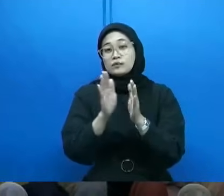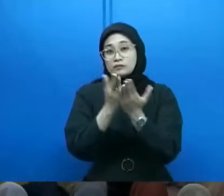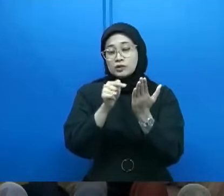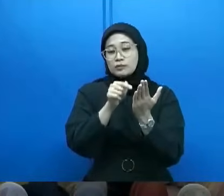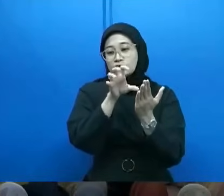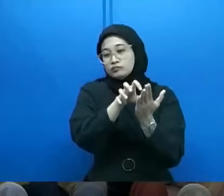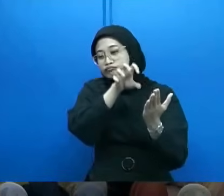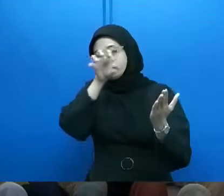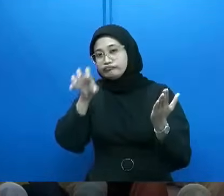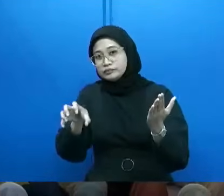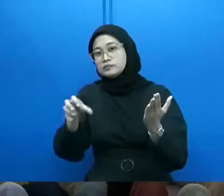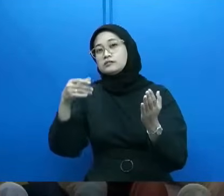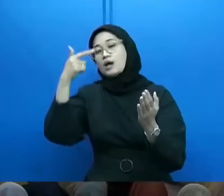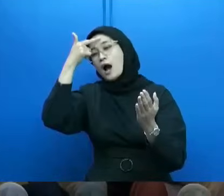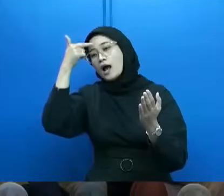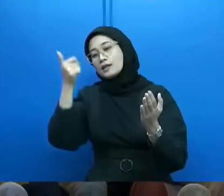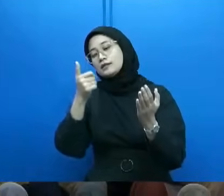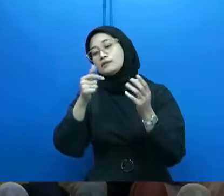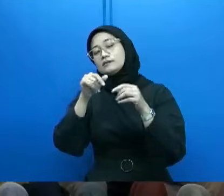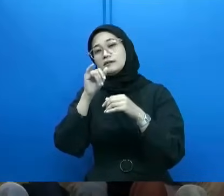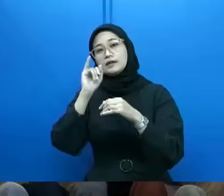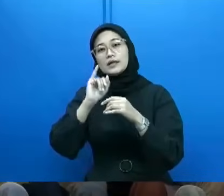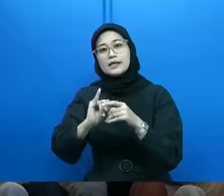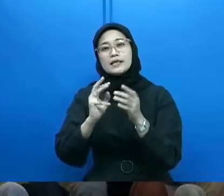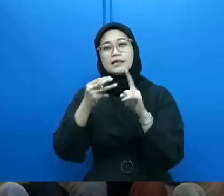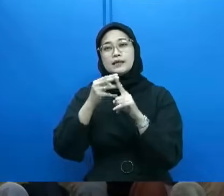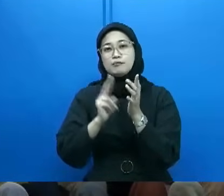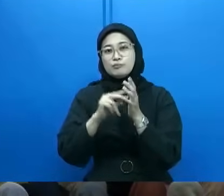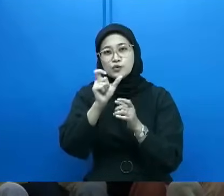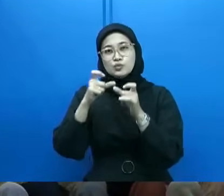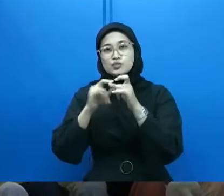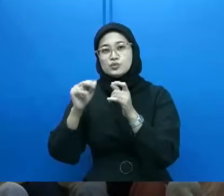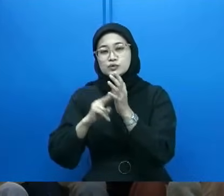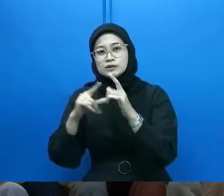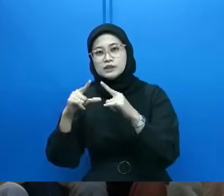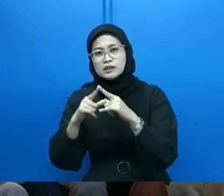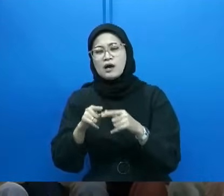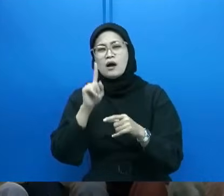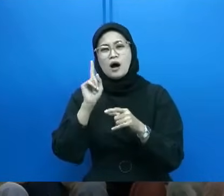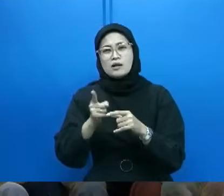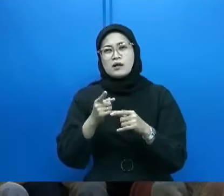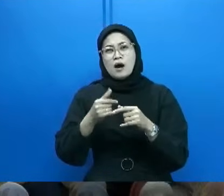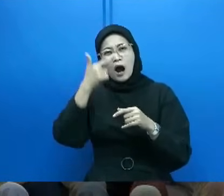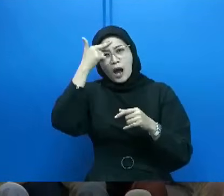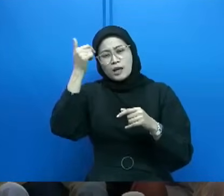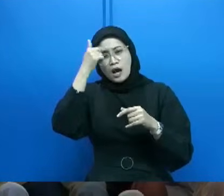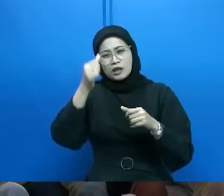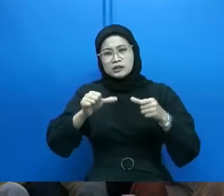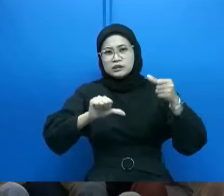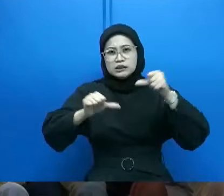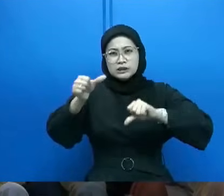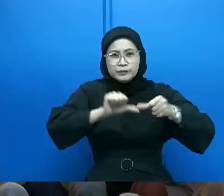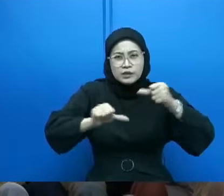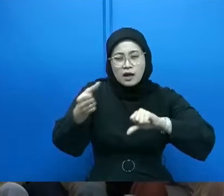Al-Ghazali, Al-Khawarizmi. Sampai dengan Jabir Ibnu Hayyan, penemu kimia. Sampai dengan nanti ada yang menemukan bagian Ibnu Firnas.